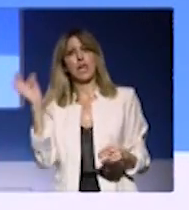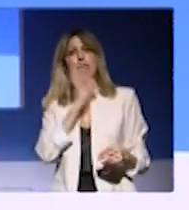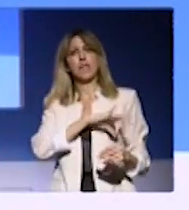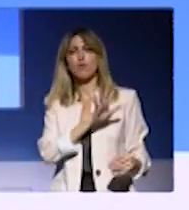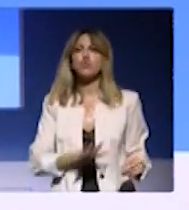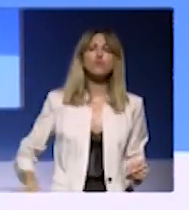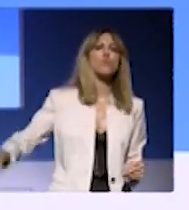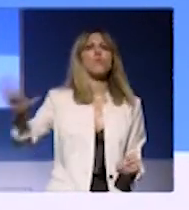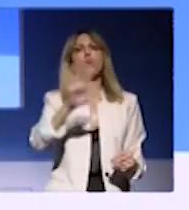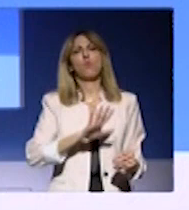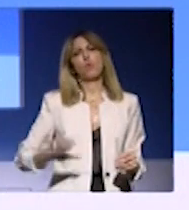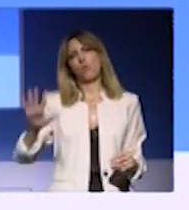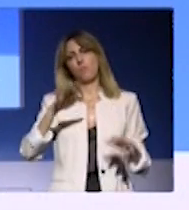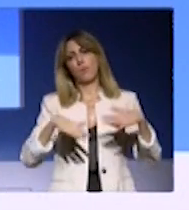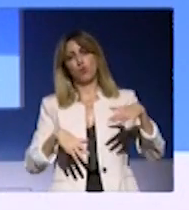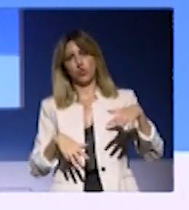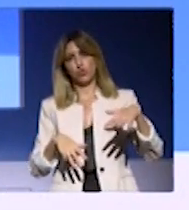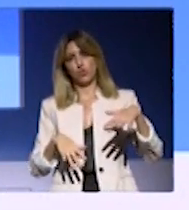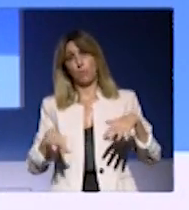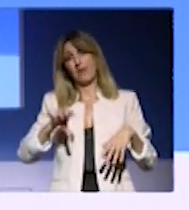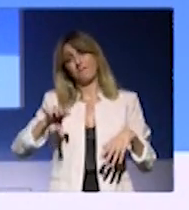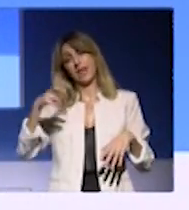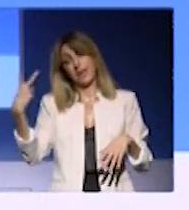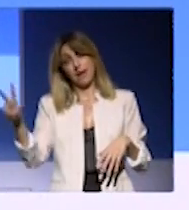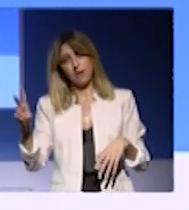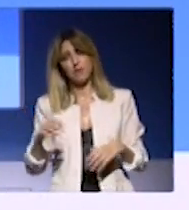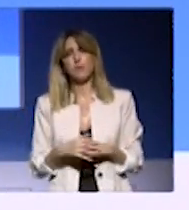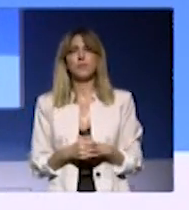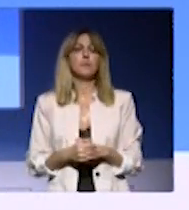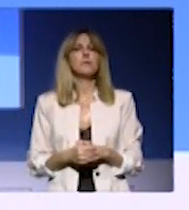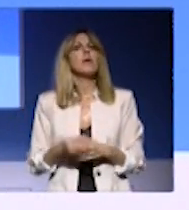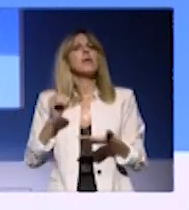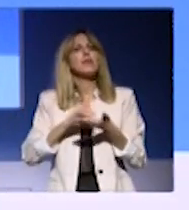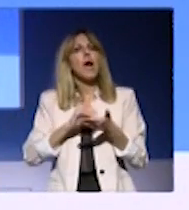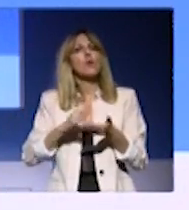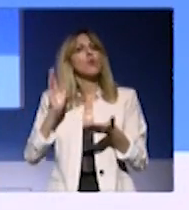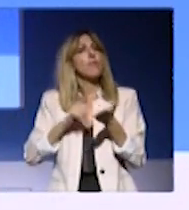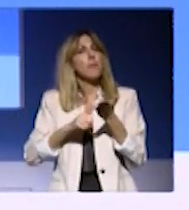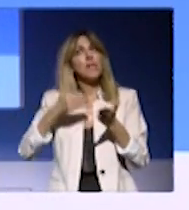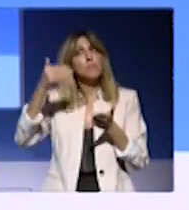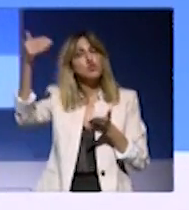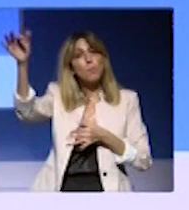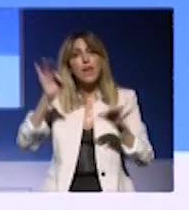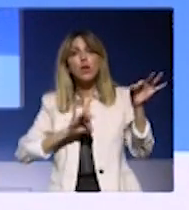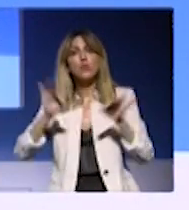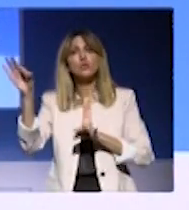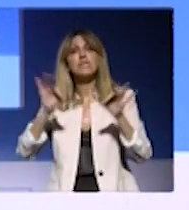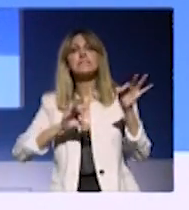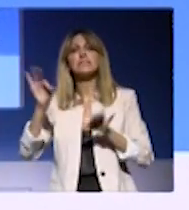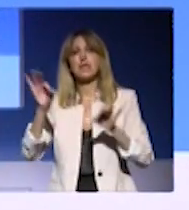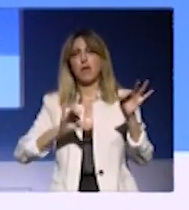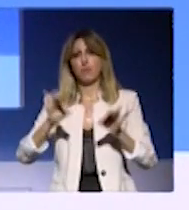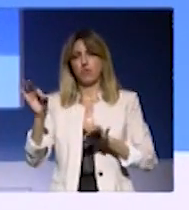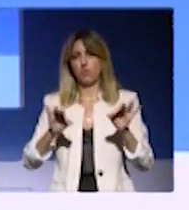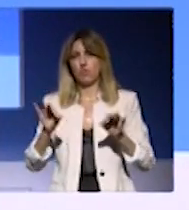χαράξουμε και το μέλλον προσβλέποντας σε ένα ακόμα πιο σημαντικό αποτύπωμα αυτής της